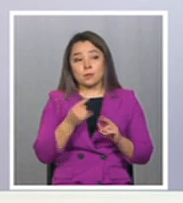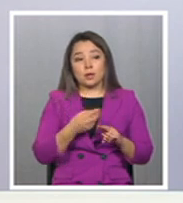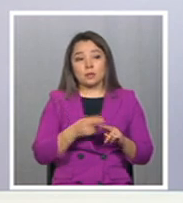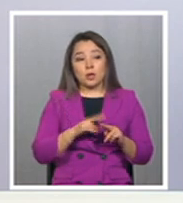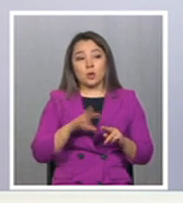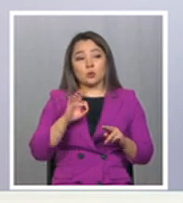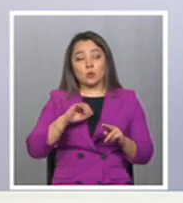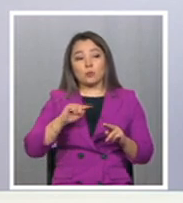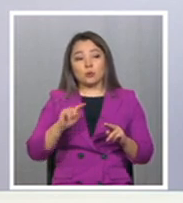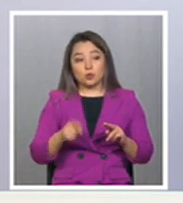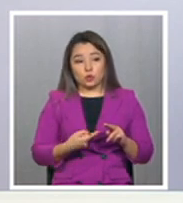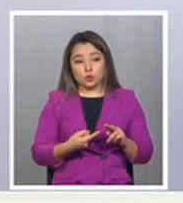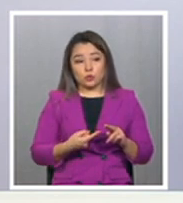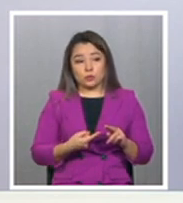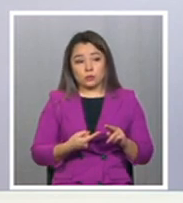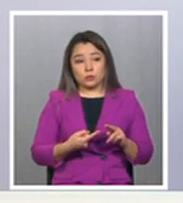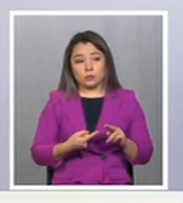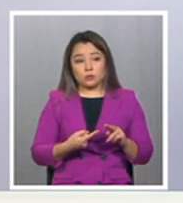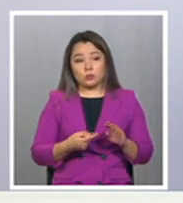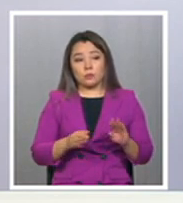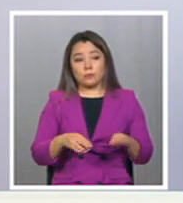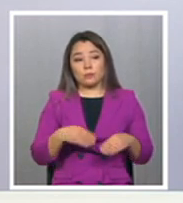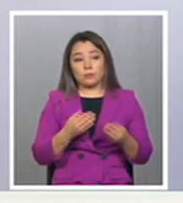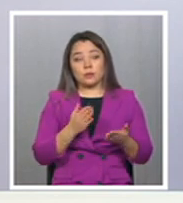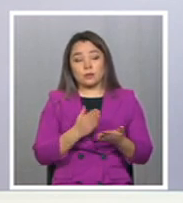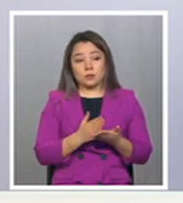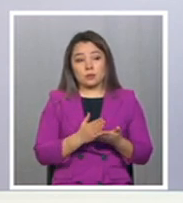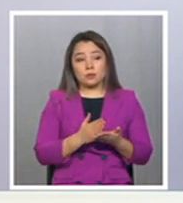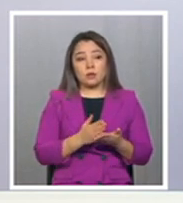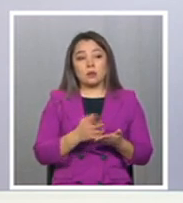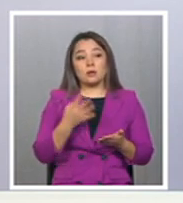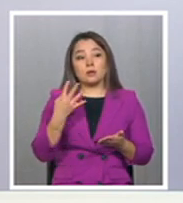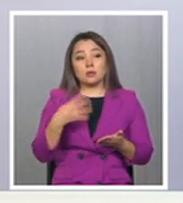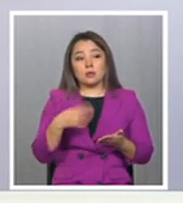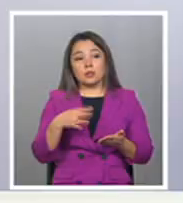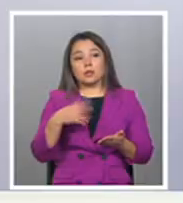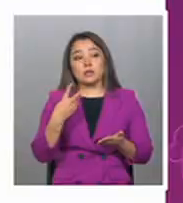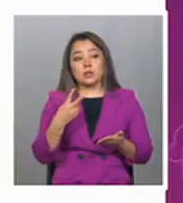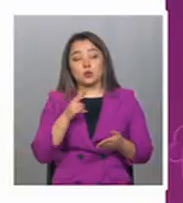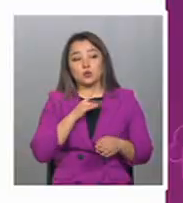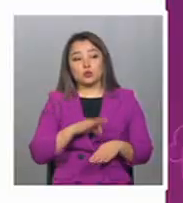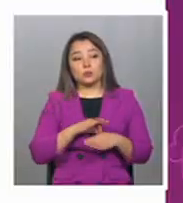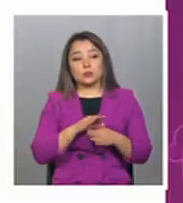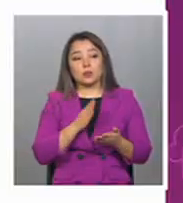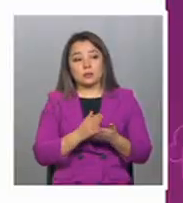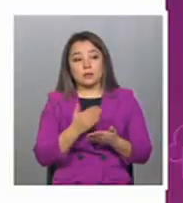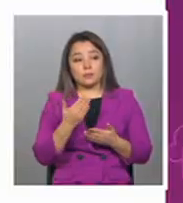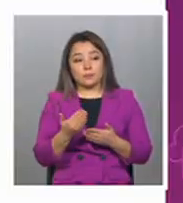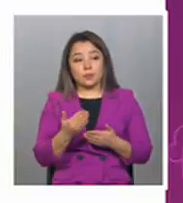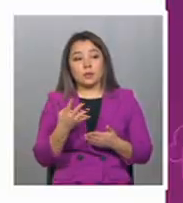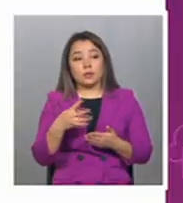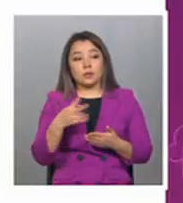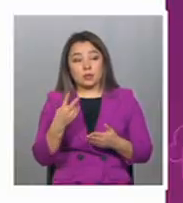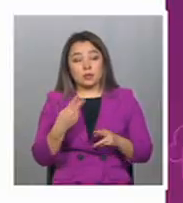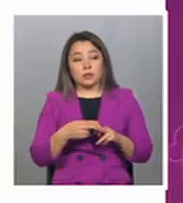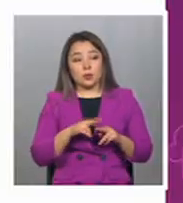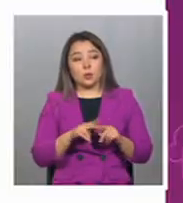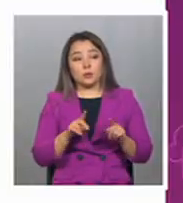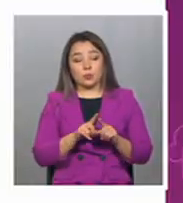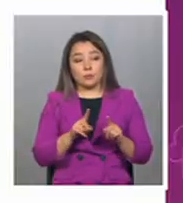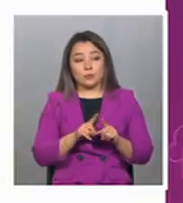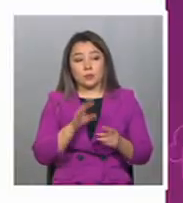бүтіннен береміз. Иә? Енді 42 мен жұмыс істейміз. 42-нің өзі де кішкентай. Сондықтан тағы